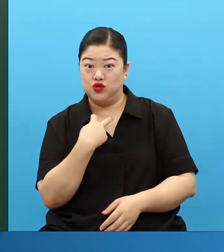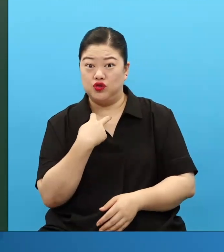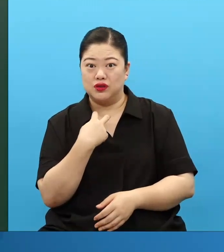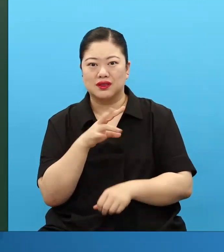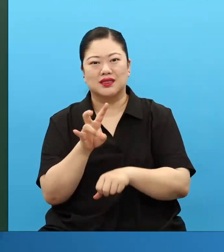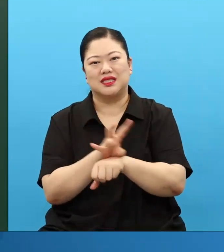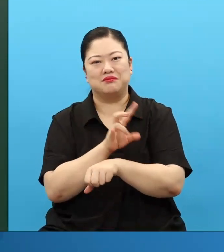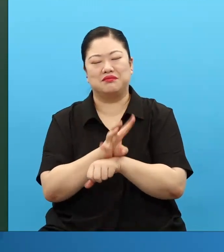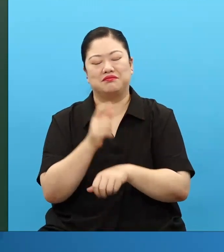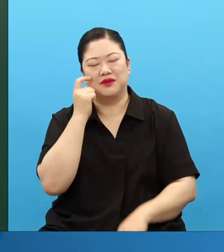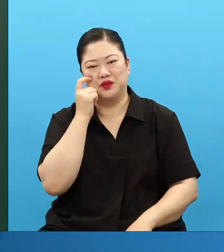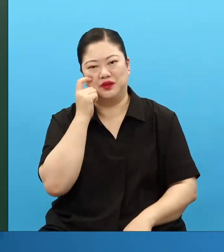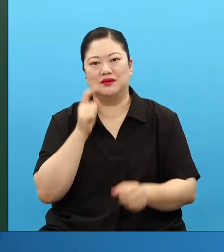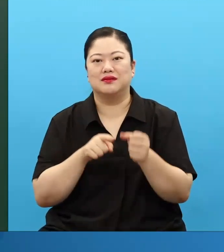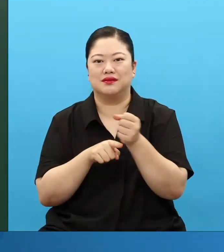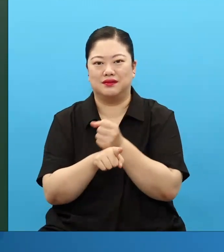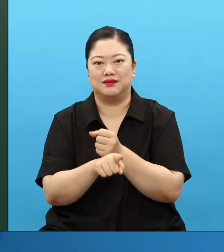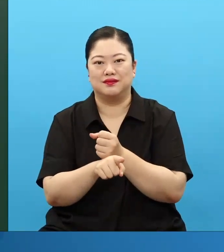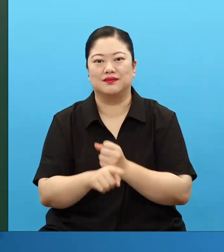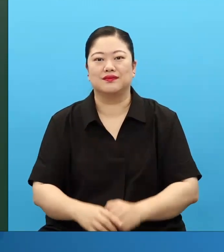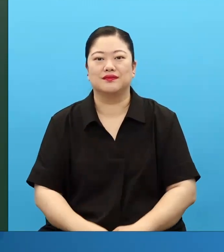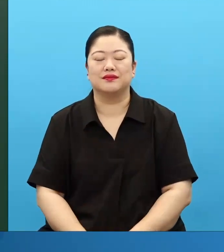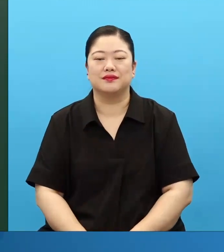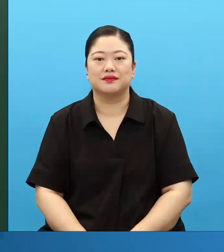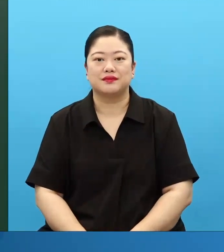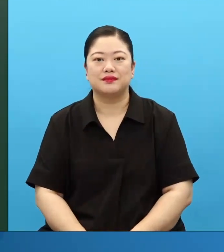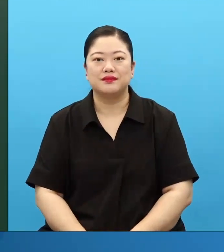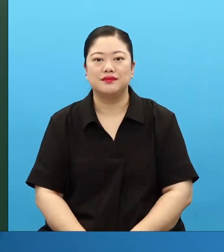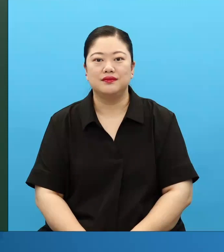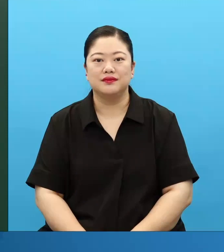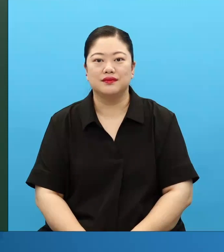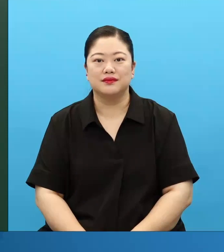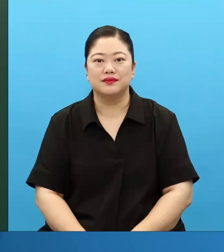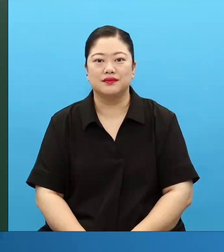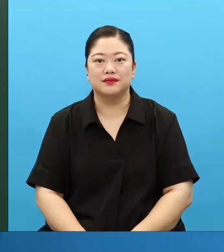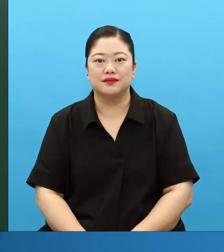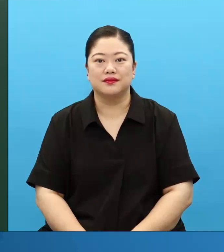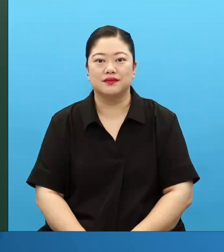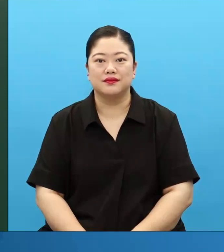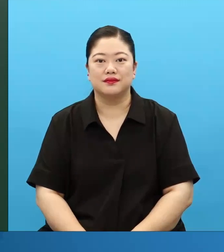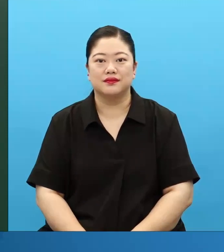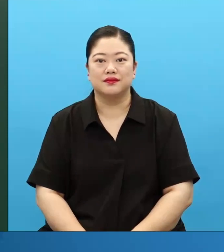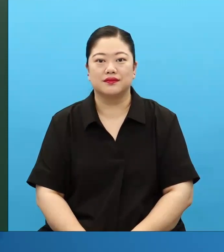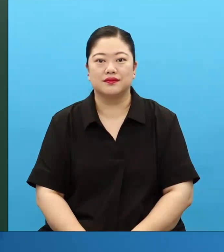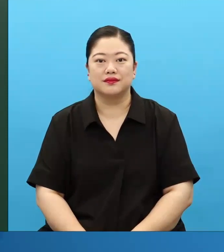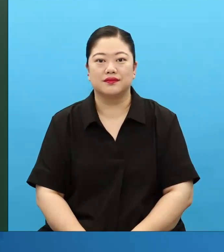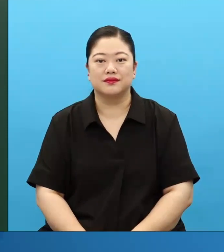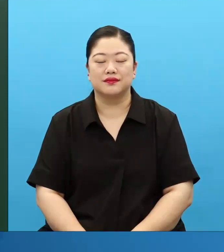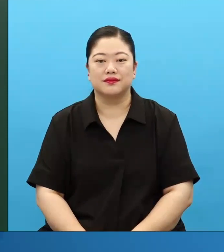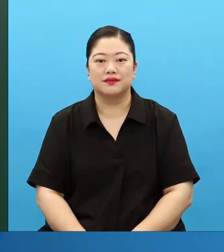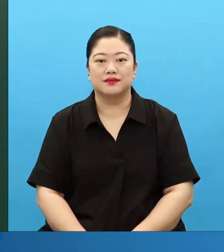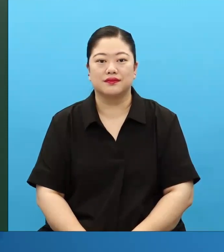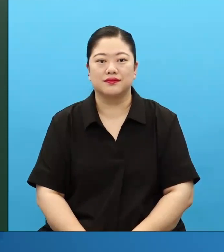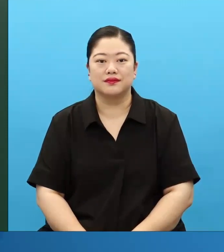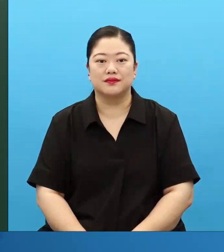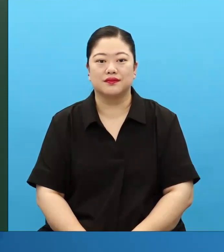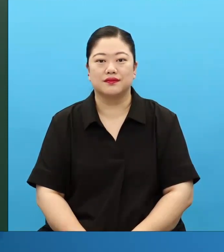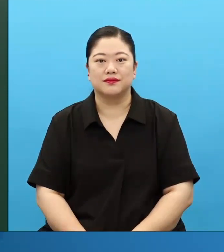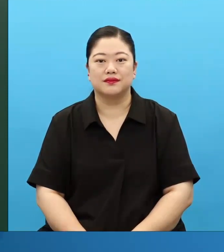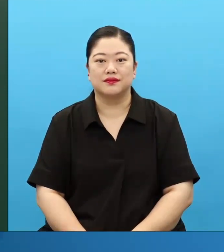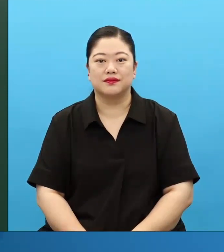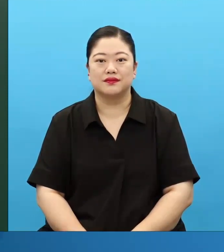부산에서 제일 처음에 시작했을 때는 이제 전도에 대한 지금 하초 다락방 운동편은 이것만 24인 겁니다. For example,